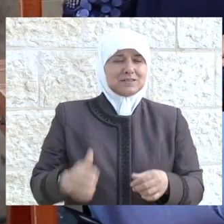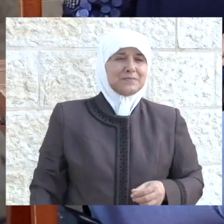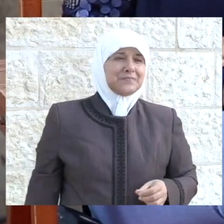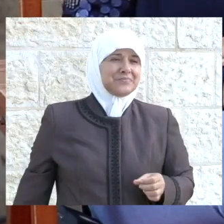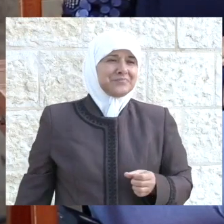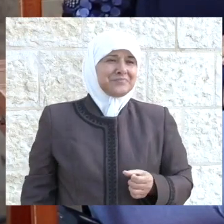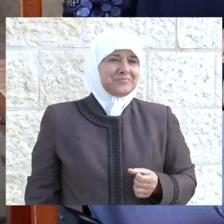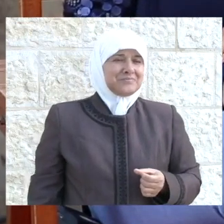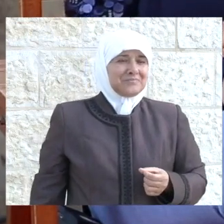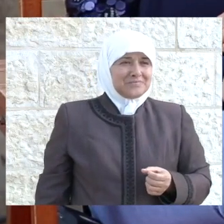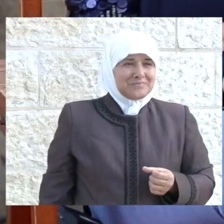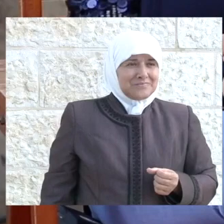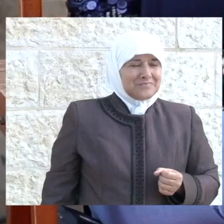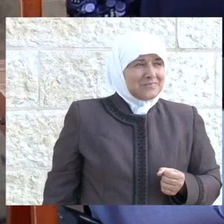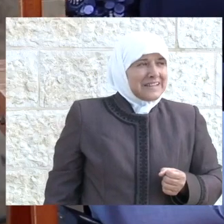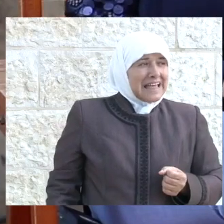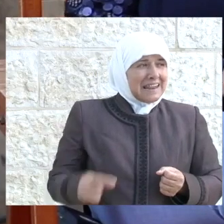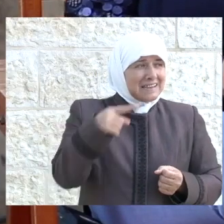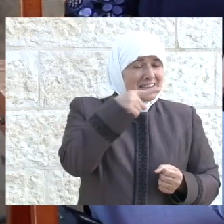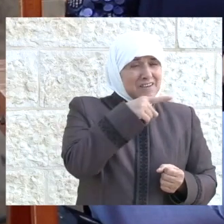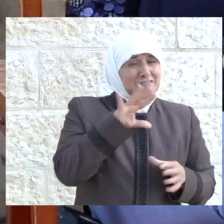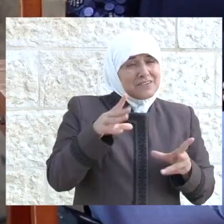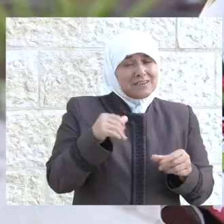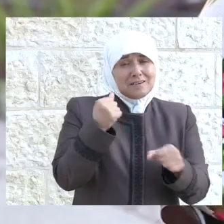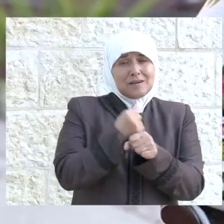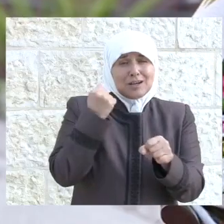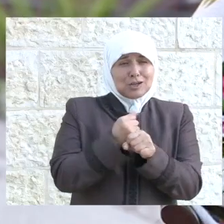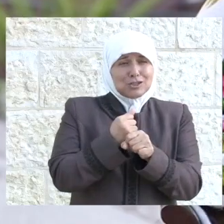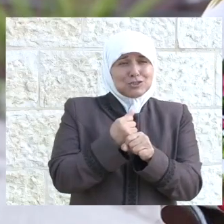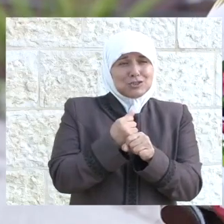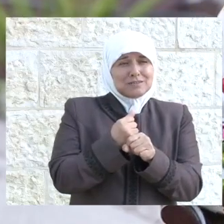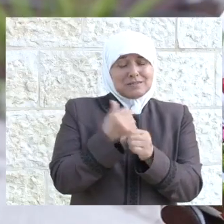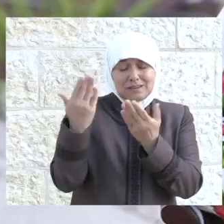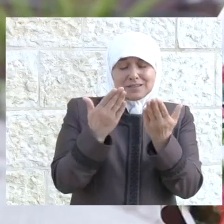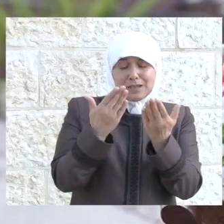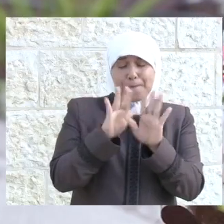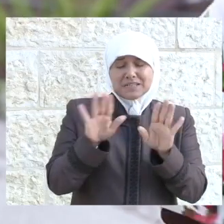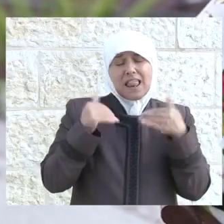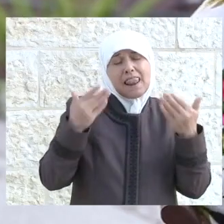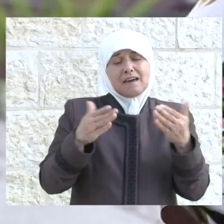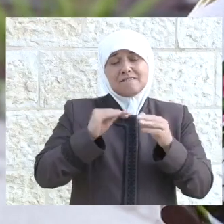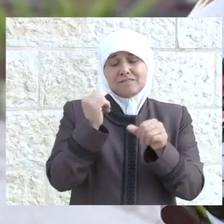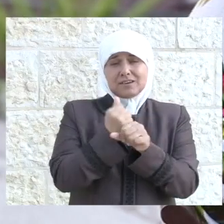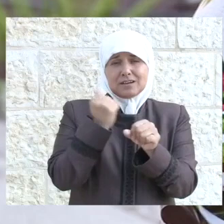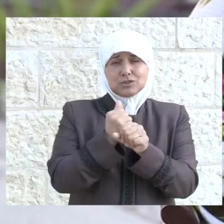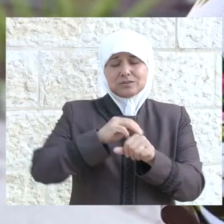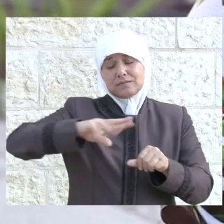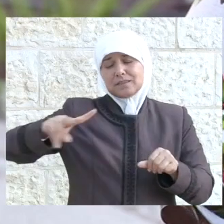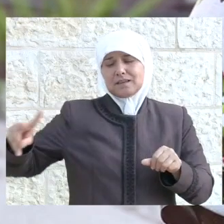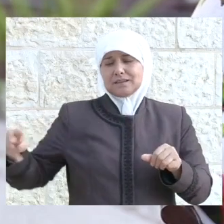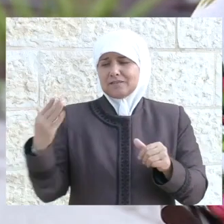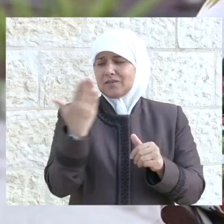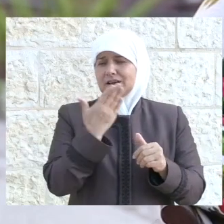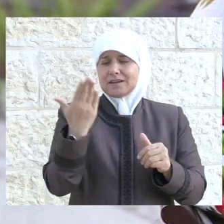بأنك حكيتي أنشطة لا منهجية، أحكي لنا. هي كانت أنشطة في داخل بيئة الجامعة، أنشطة يعني عن تخصصنا بعلم